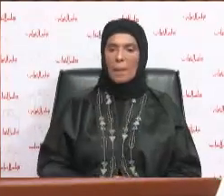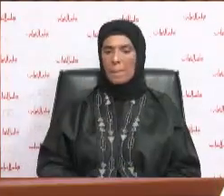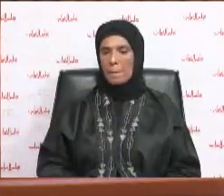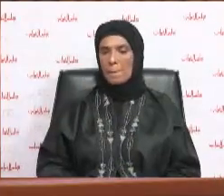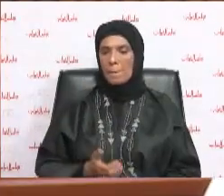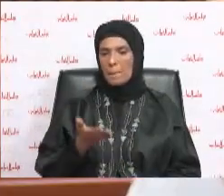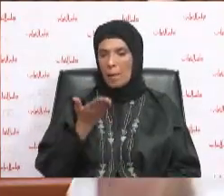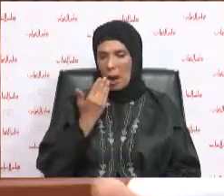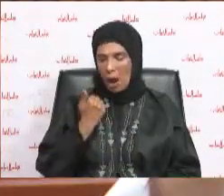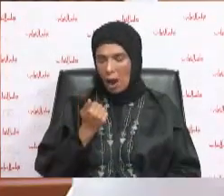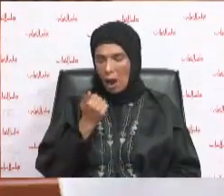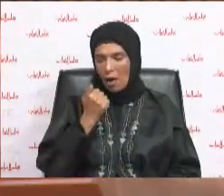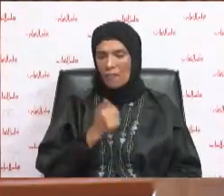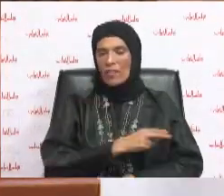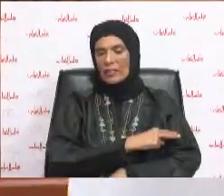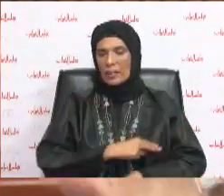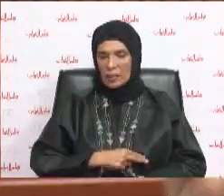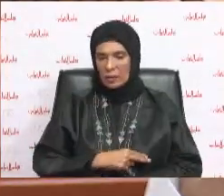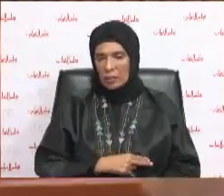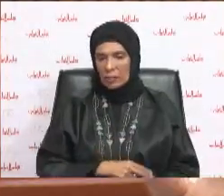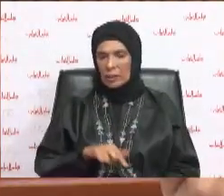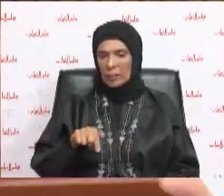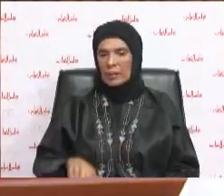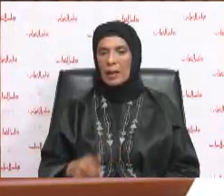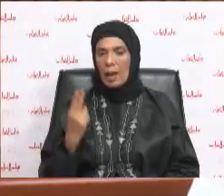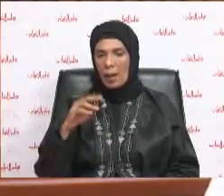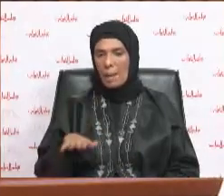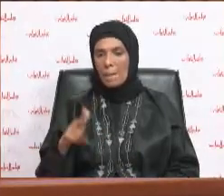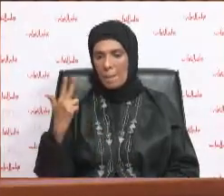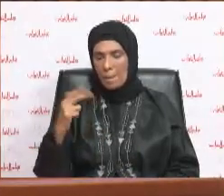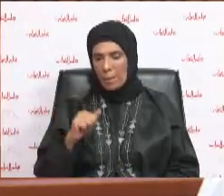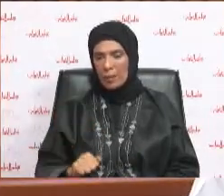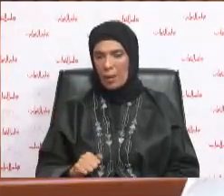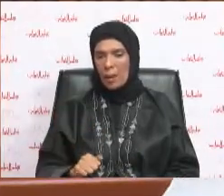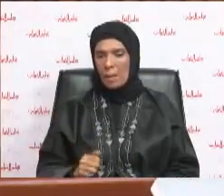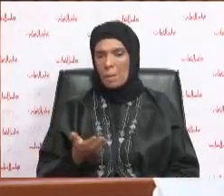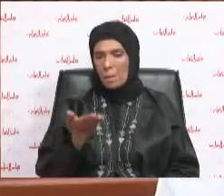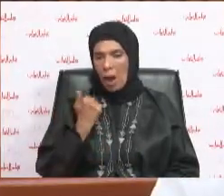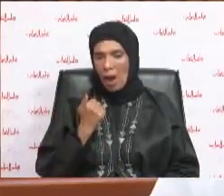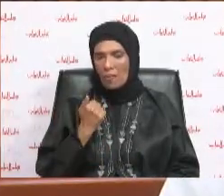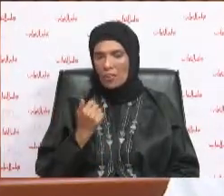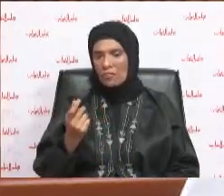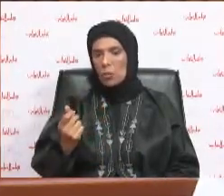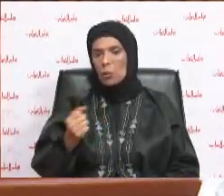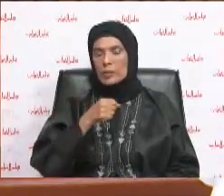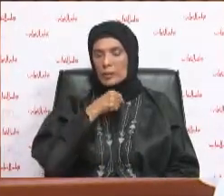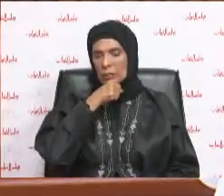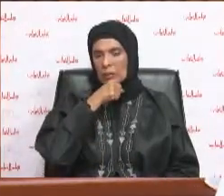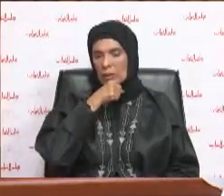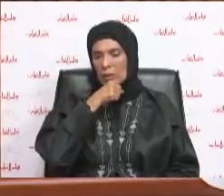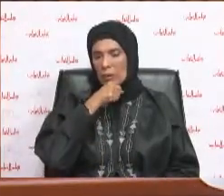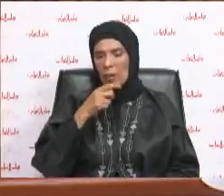اليوم نائب من 2018 نواب 2018 يستلمون تقاعد، لأن معاشات